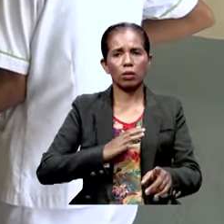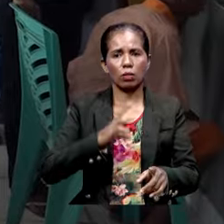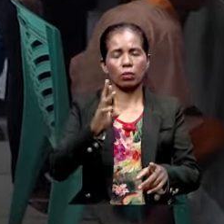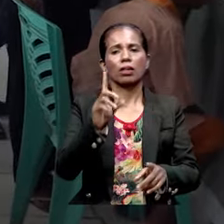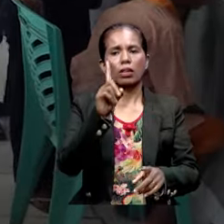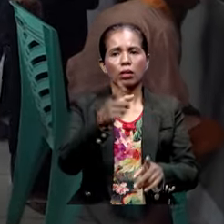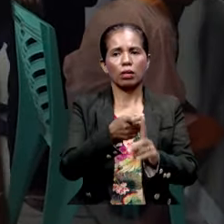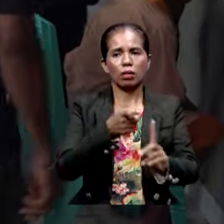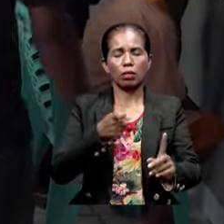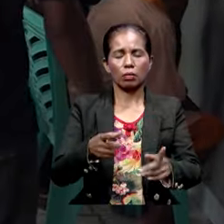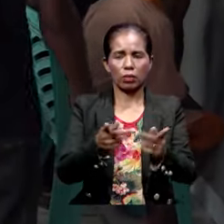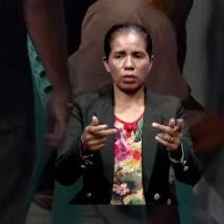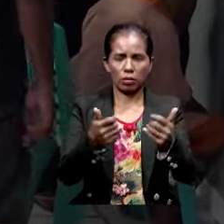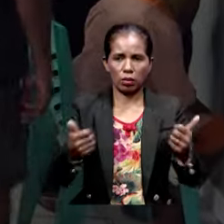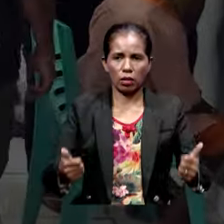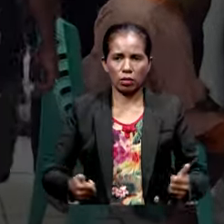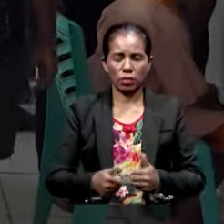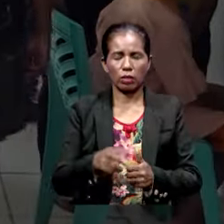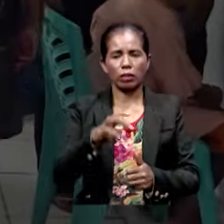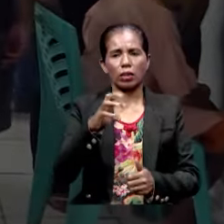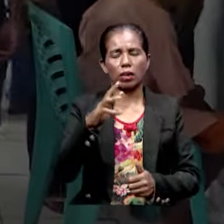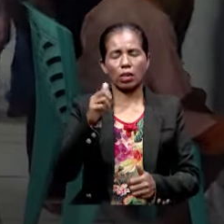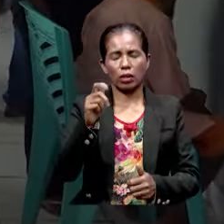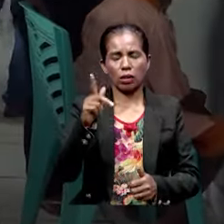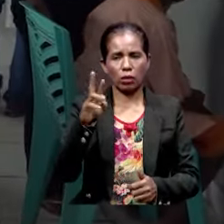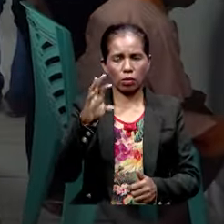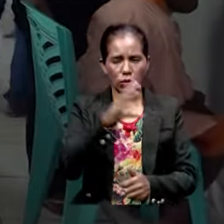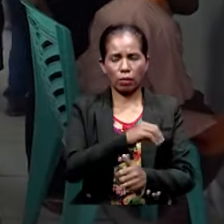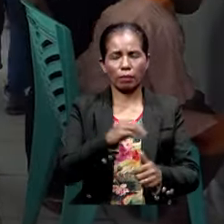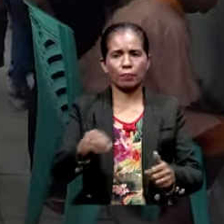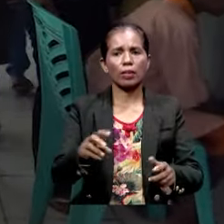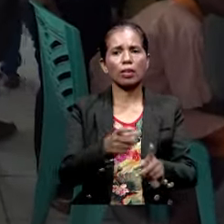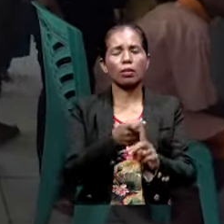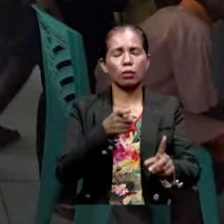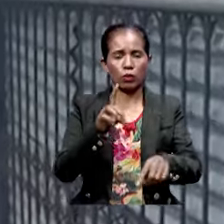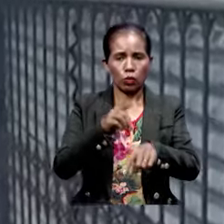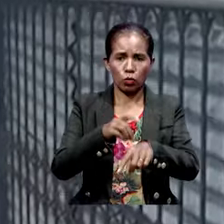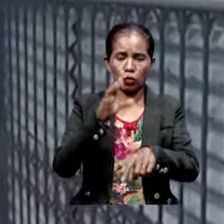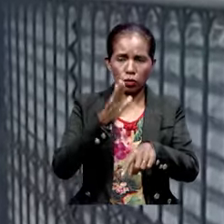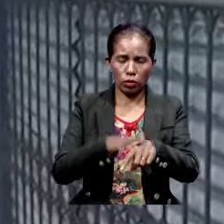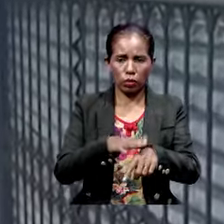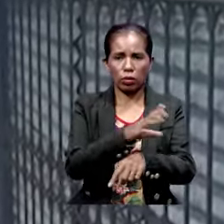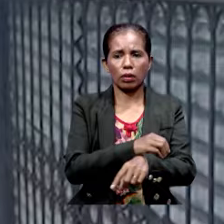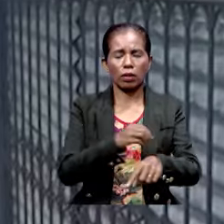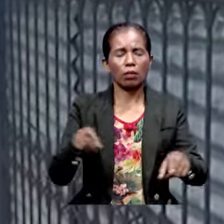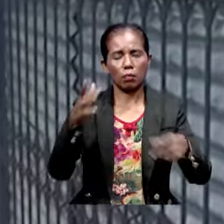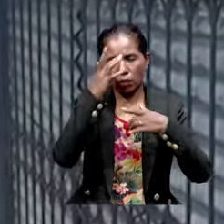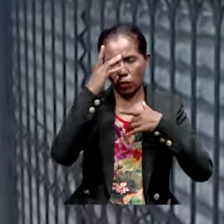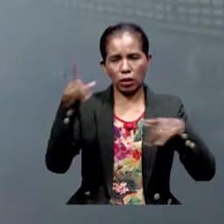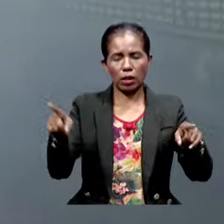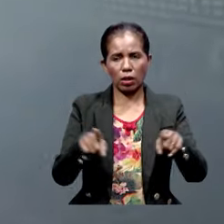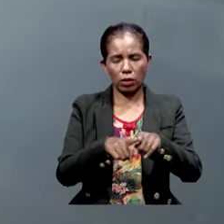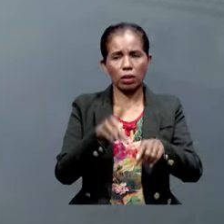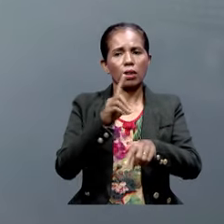ida husi posto administrativo Veracruz. Vírus chikungunya mai husi susuk ho sintomas sanesan ho moras